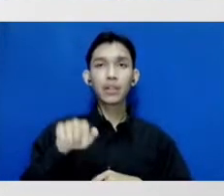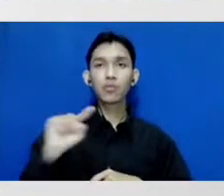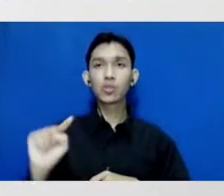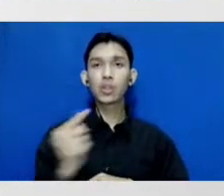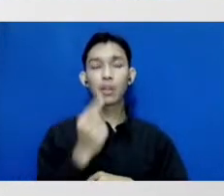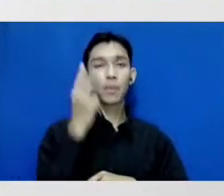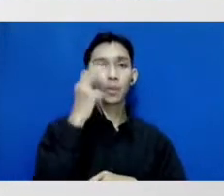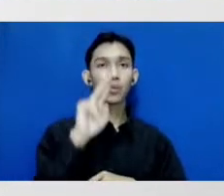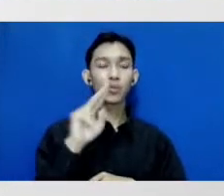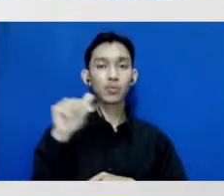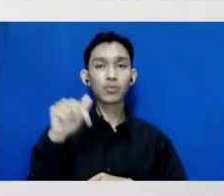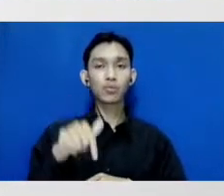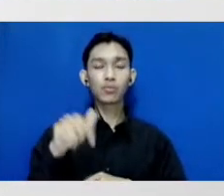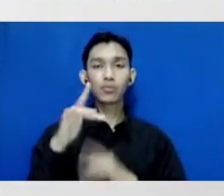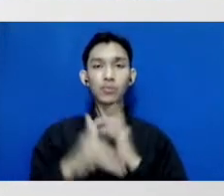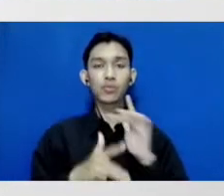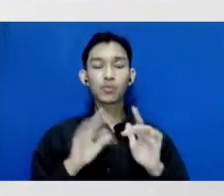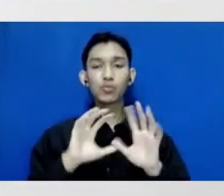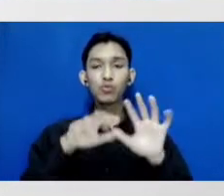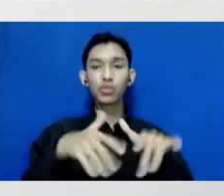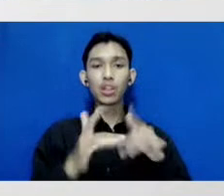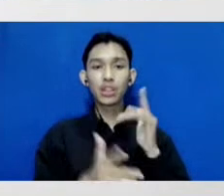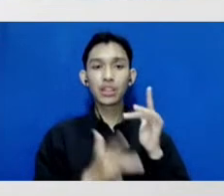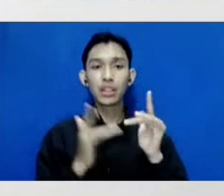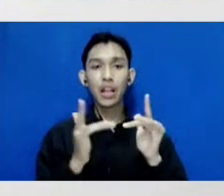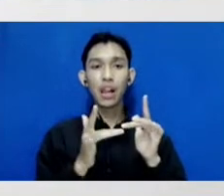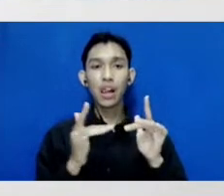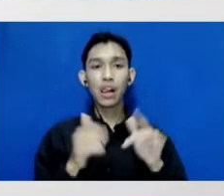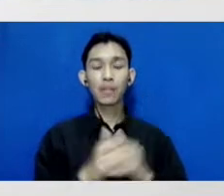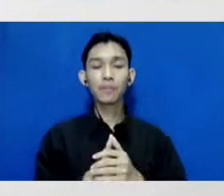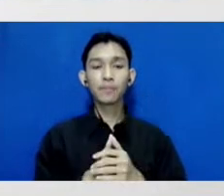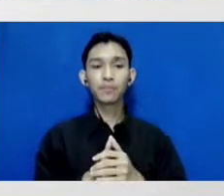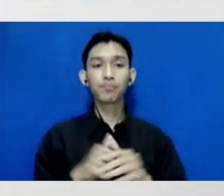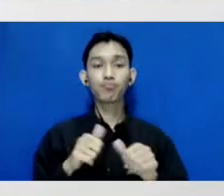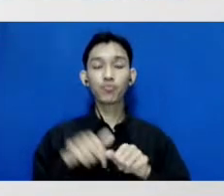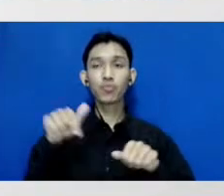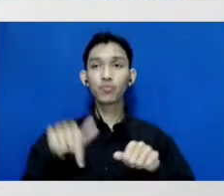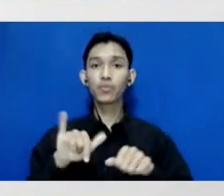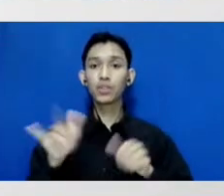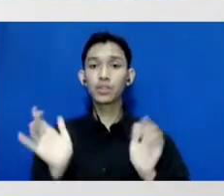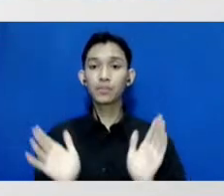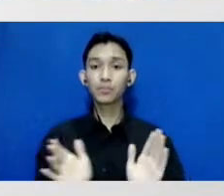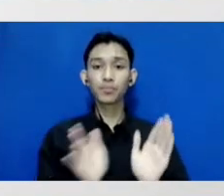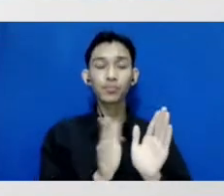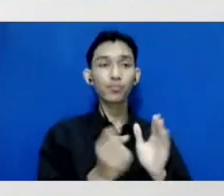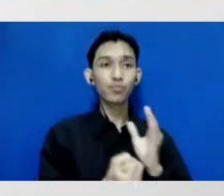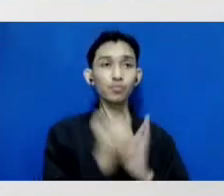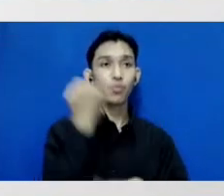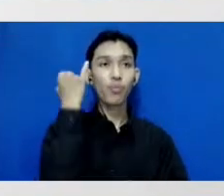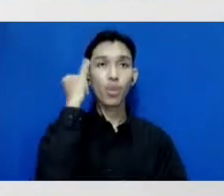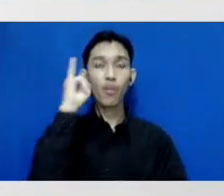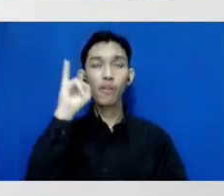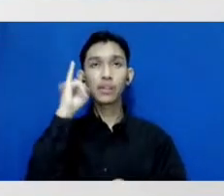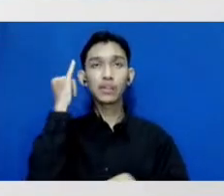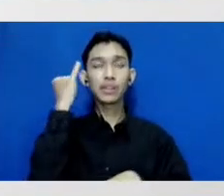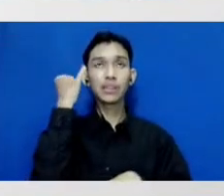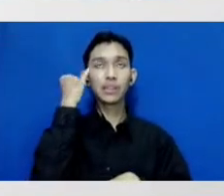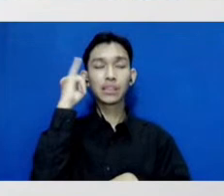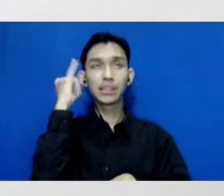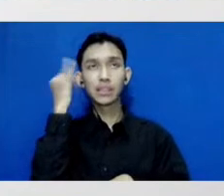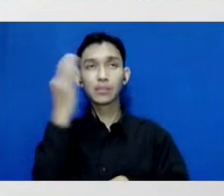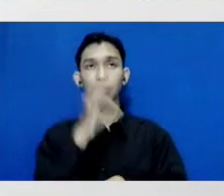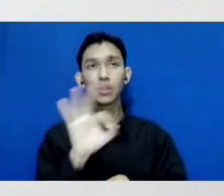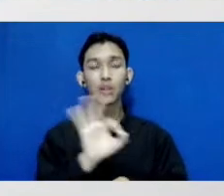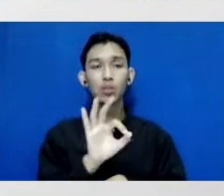digital. Kemudian juga data protection ini juga menjadi pendorong dari munculnya inovasi-inovasi teknologi. Kita lihat misalnya dengan